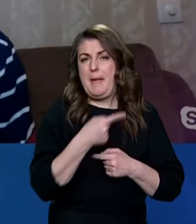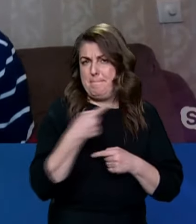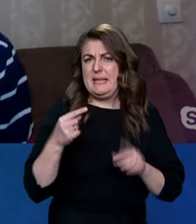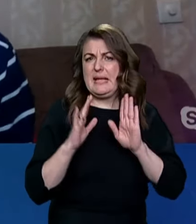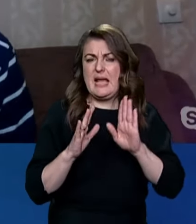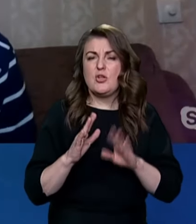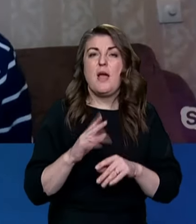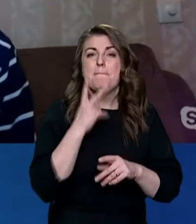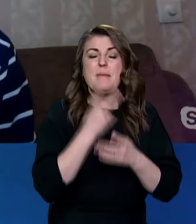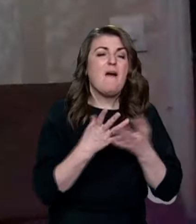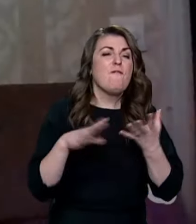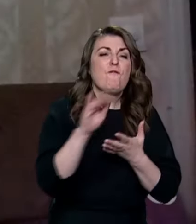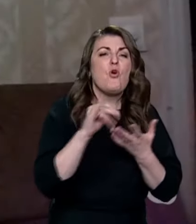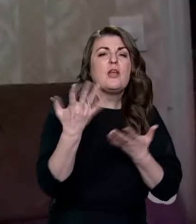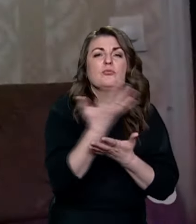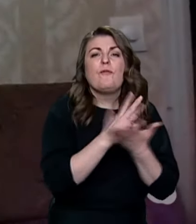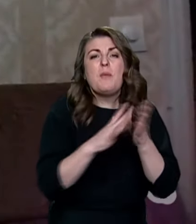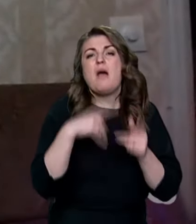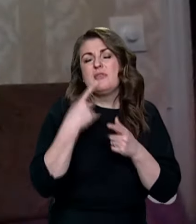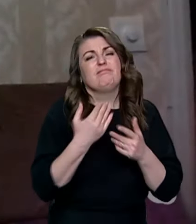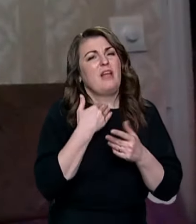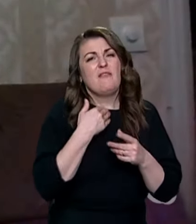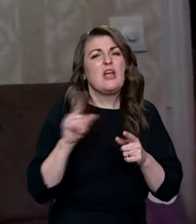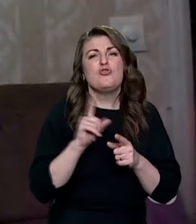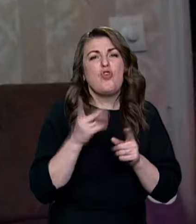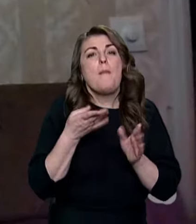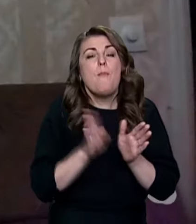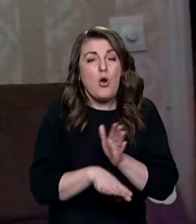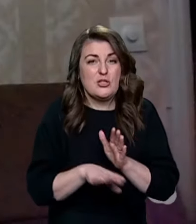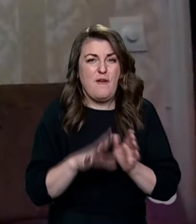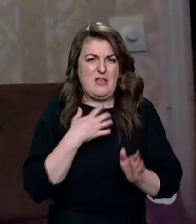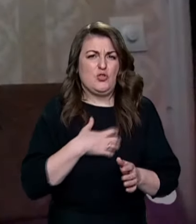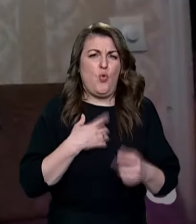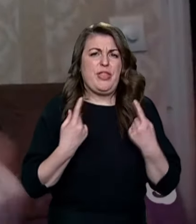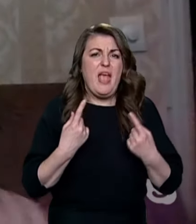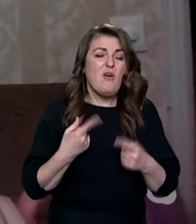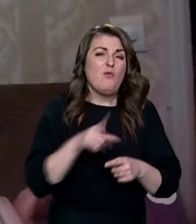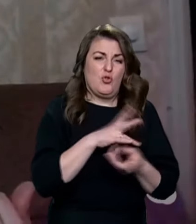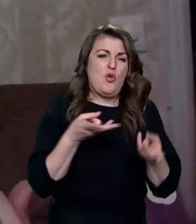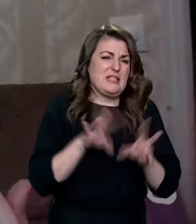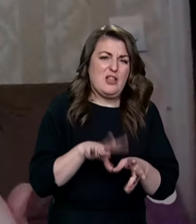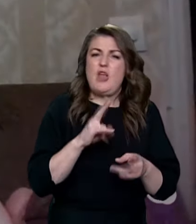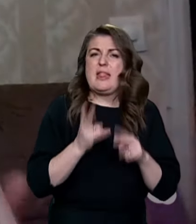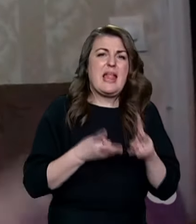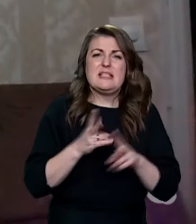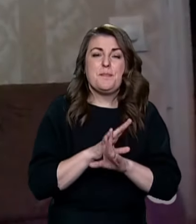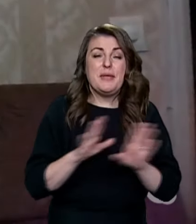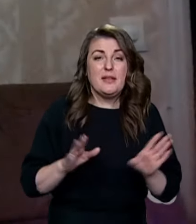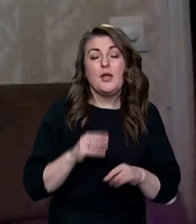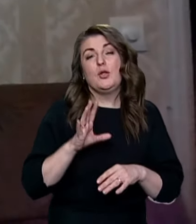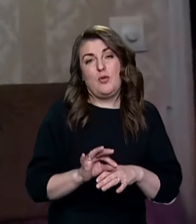підкреслюв фон, на якому все це відбувається, кажуть, що навряд чи щось погіршиться суттєво, тобто воно залишиться незмінним,